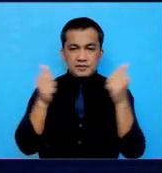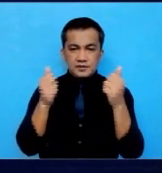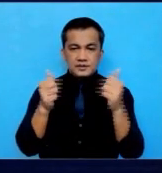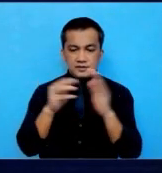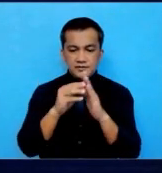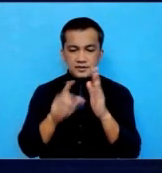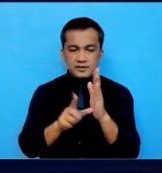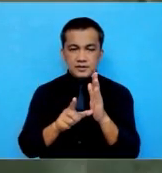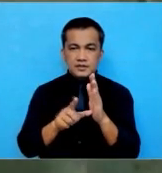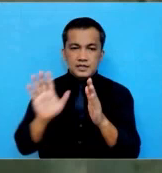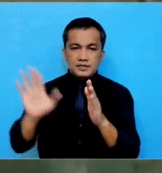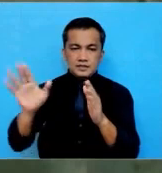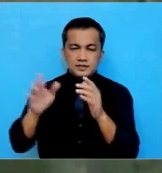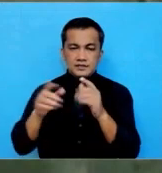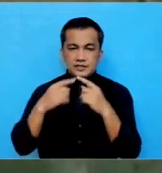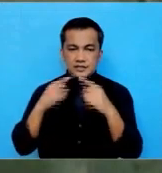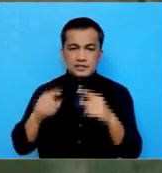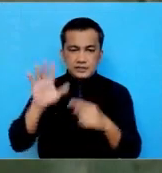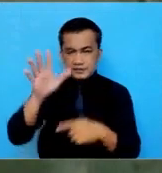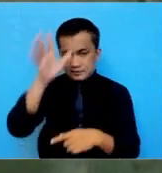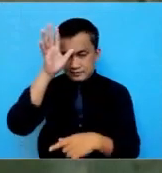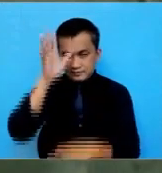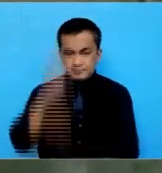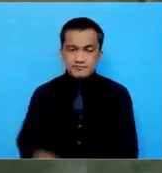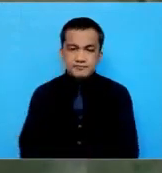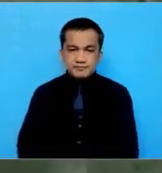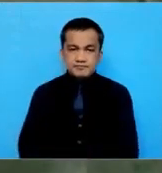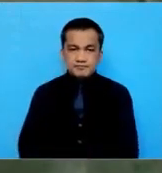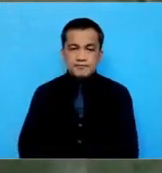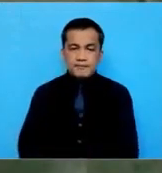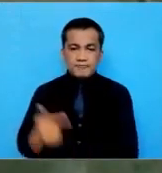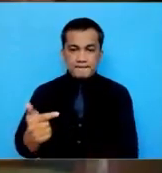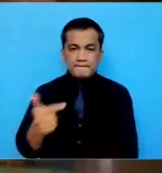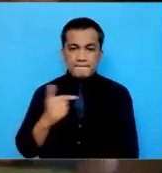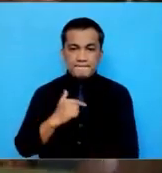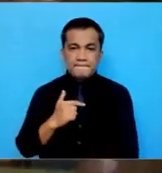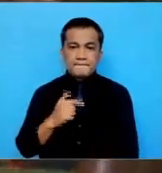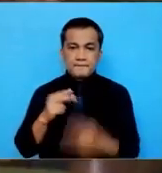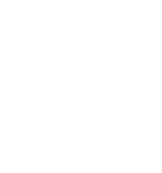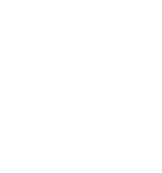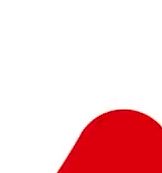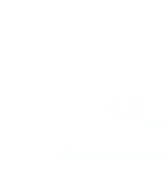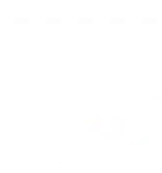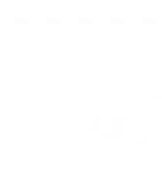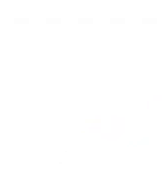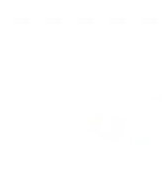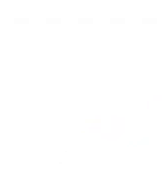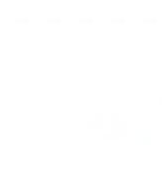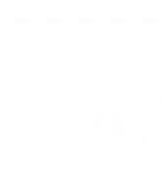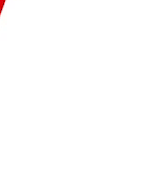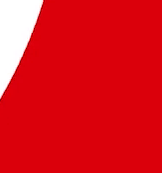ng kanyang ama. Nagbabalita mula sa Frontline, Maricel Halili, News 5.